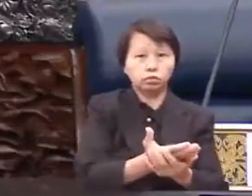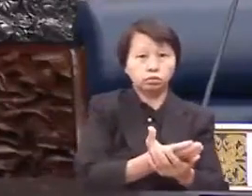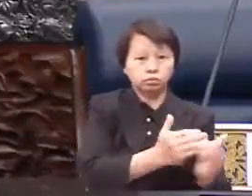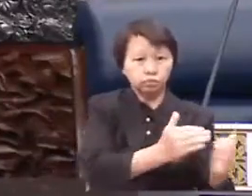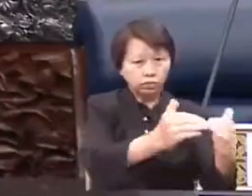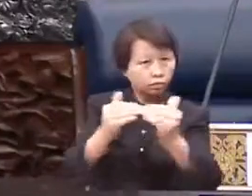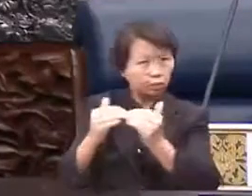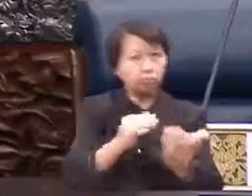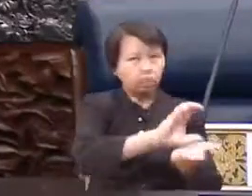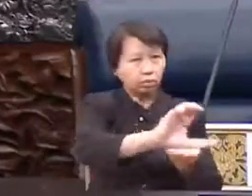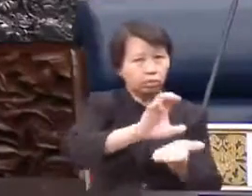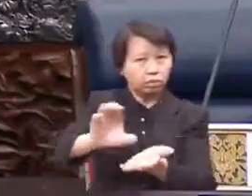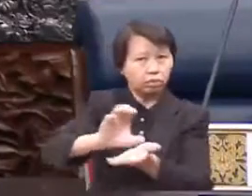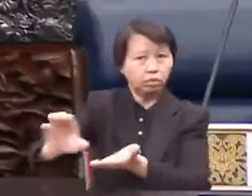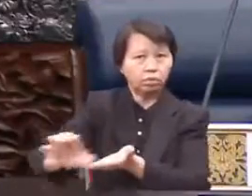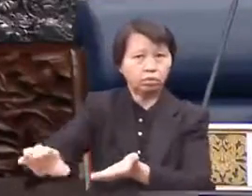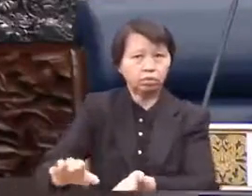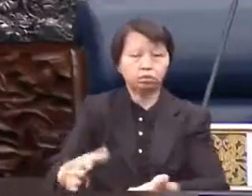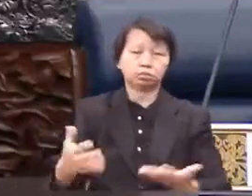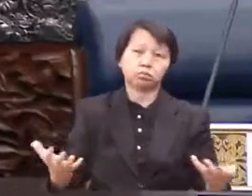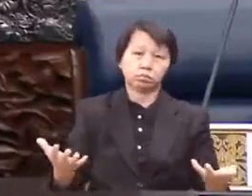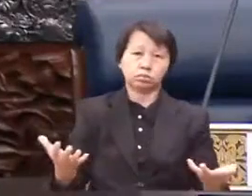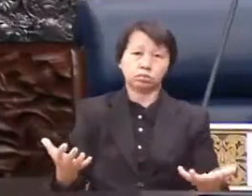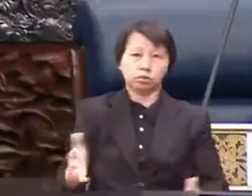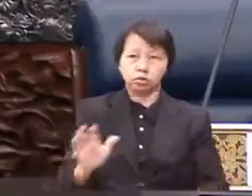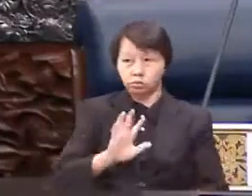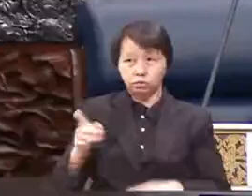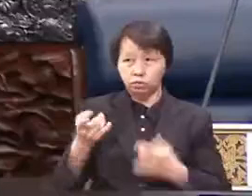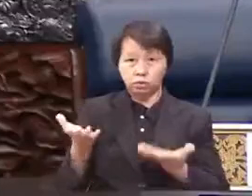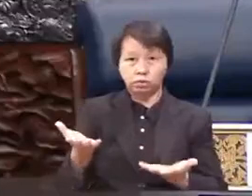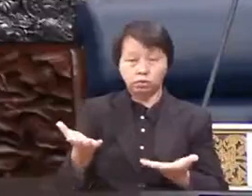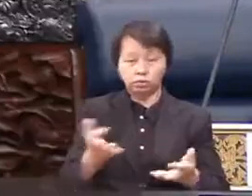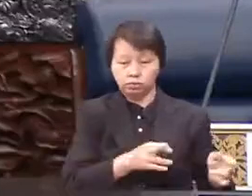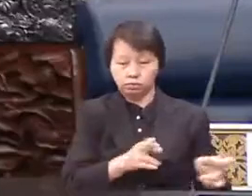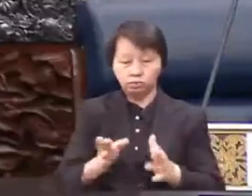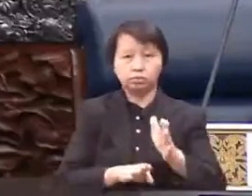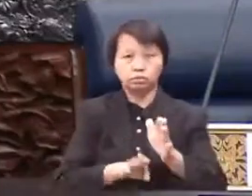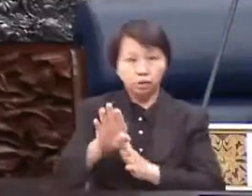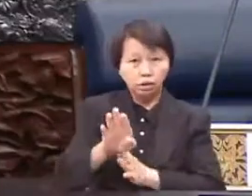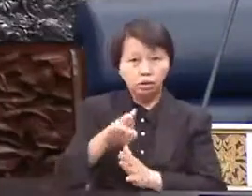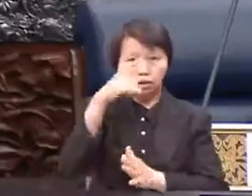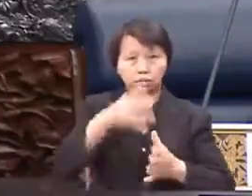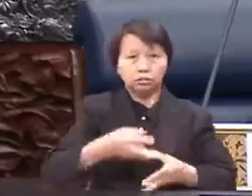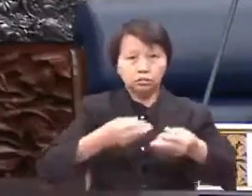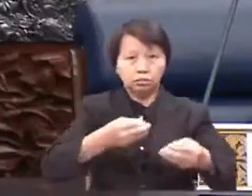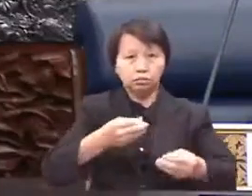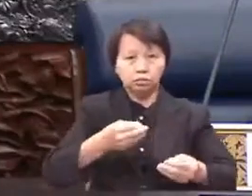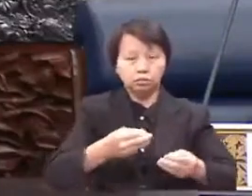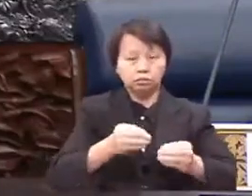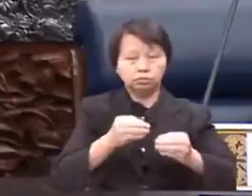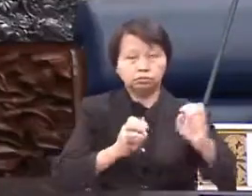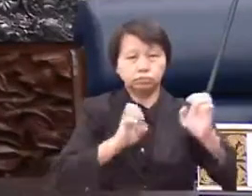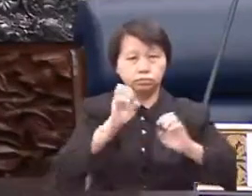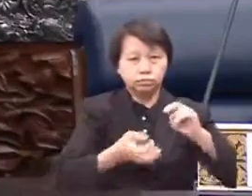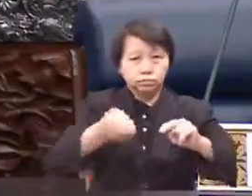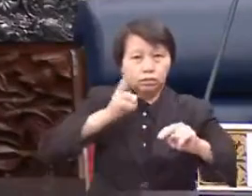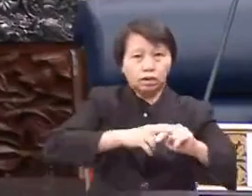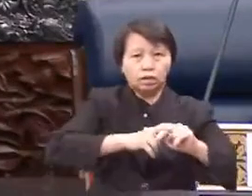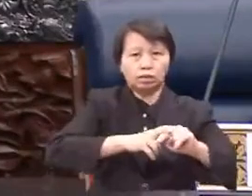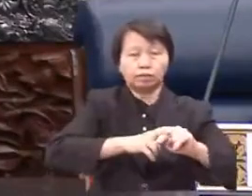Bukankah mata laman utama sebuah perancangan pembangunan itu adalah untuk memberi nilai tambah